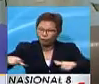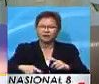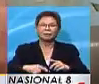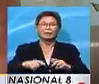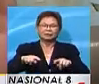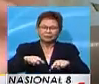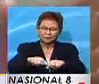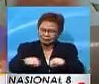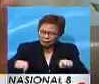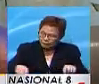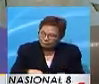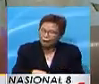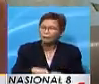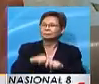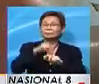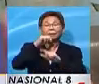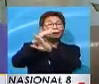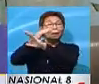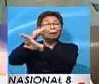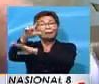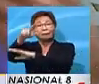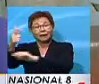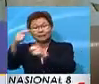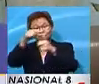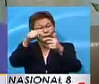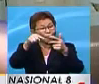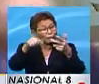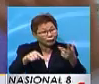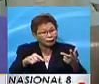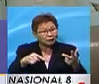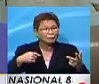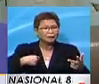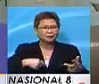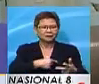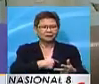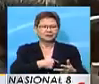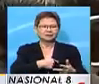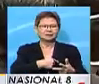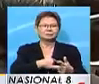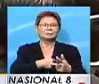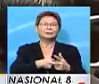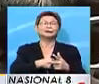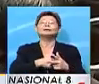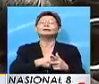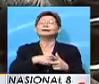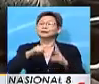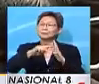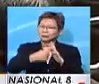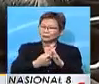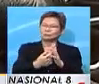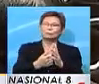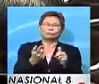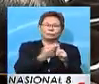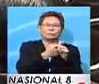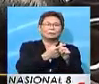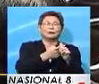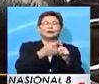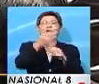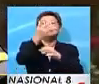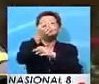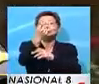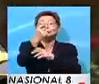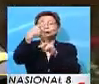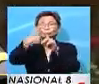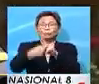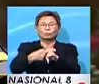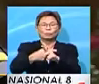lain itu saja yang kita operasikan dahulu sepanjang 11 bulan penguatkuasaannya Kuantan